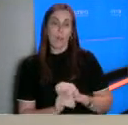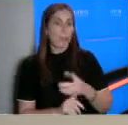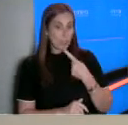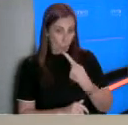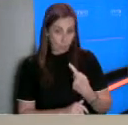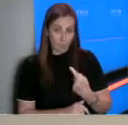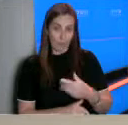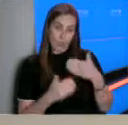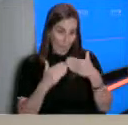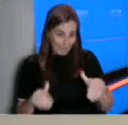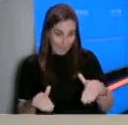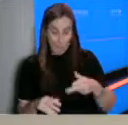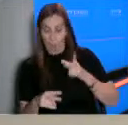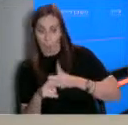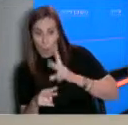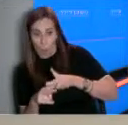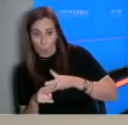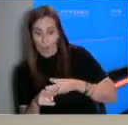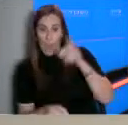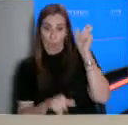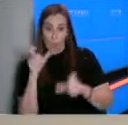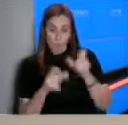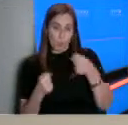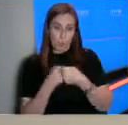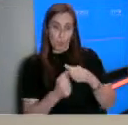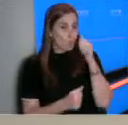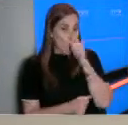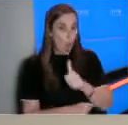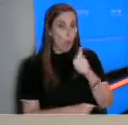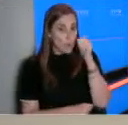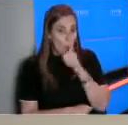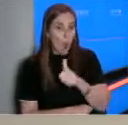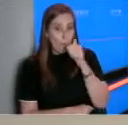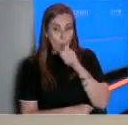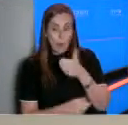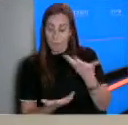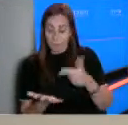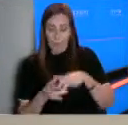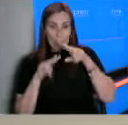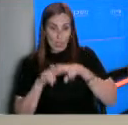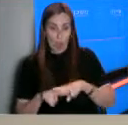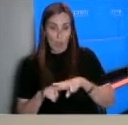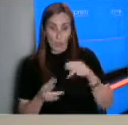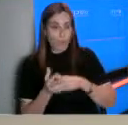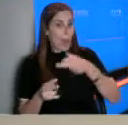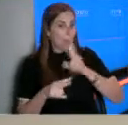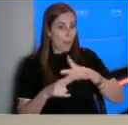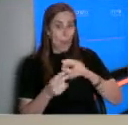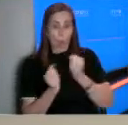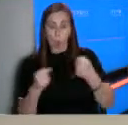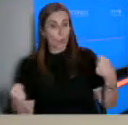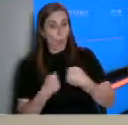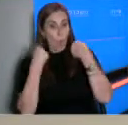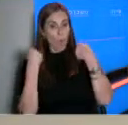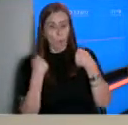שאומר שהנכים, החולים, האנשים שמתמודדים יום-יום, שעה-שעה עם הישרדות אמיתית בשל מחלה או